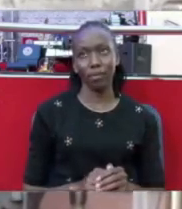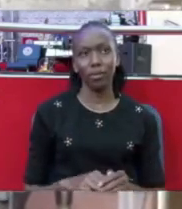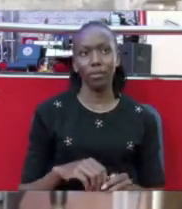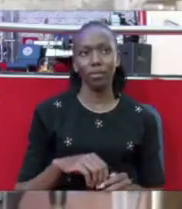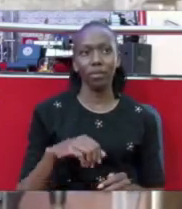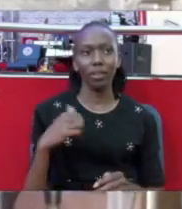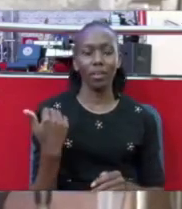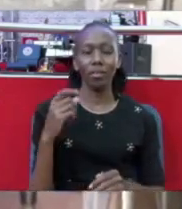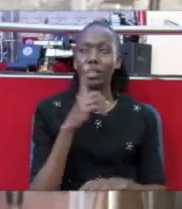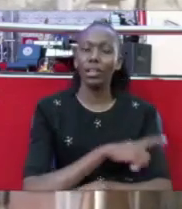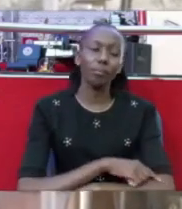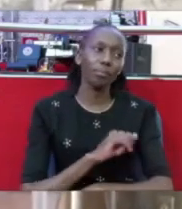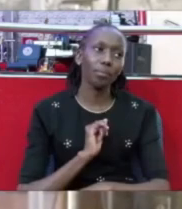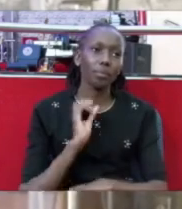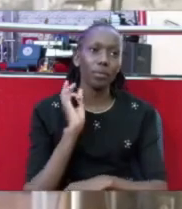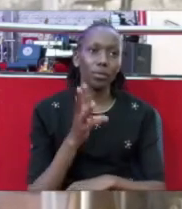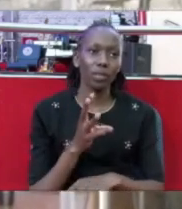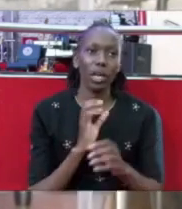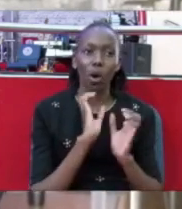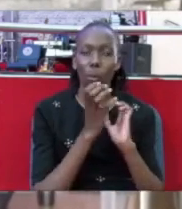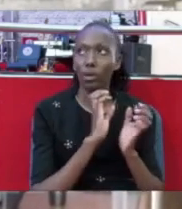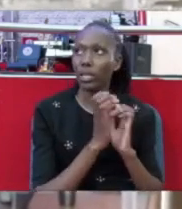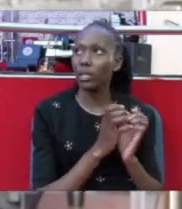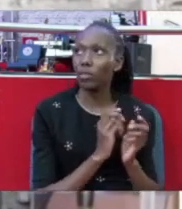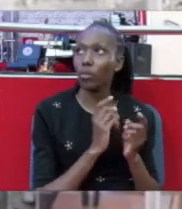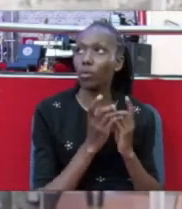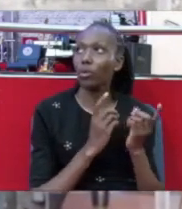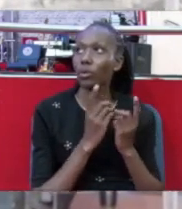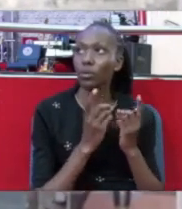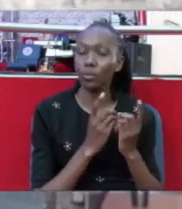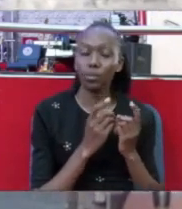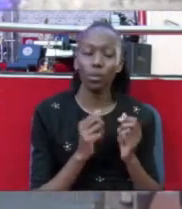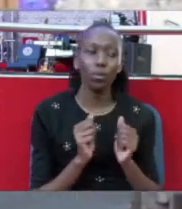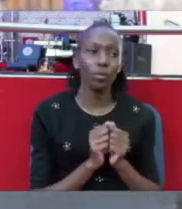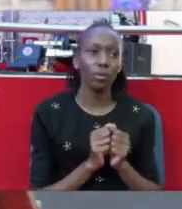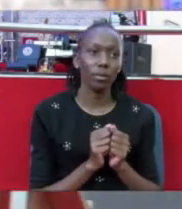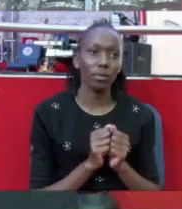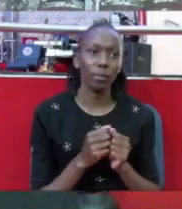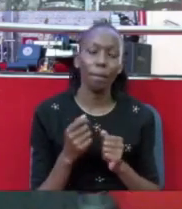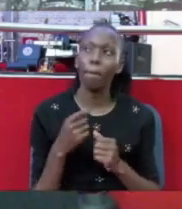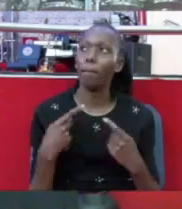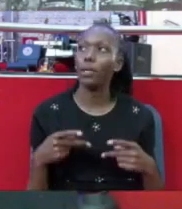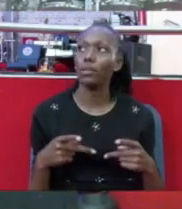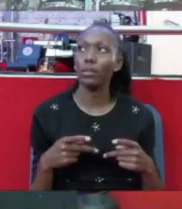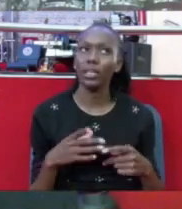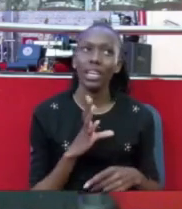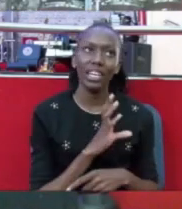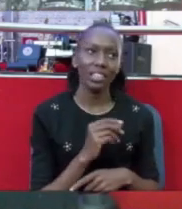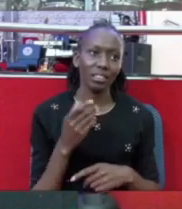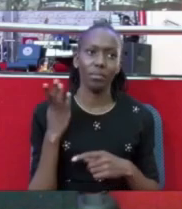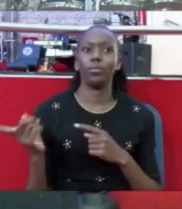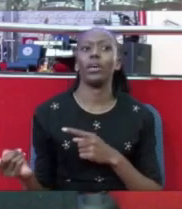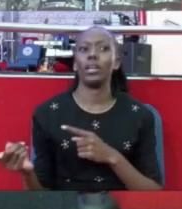I was in conversation with somebody. Ile siku ingine nilikuwa nazungumza na mtu. And he was telling me about how difficult the